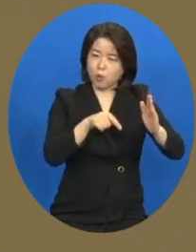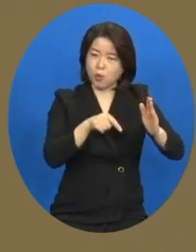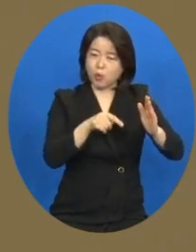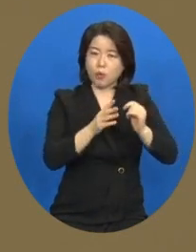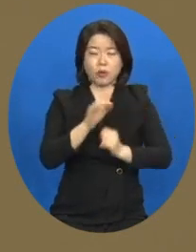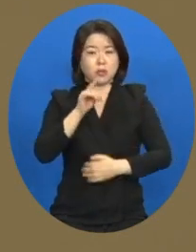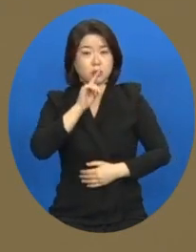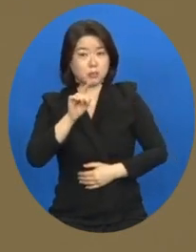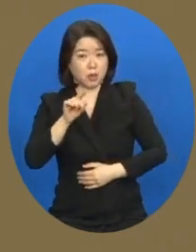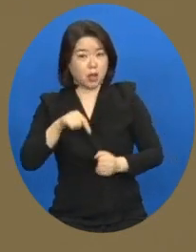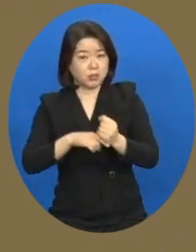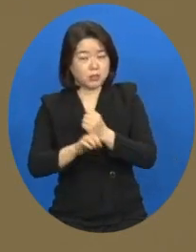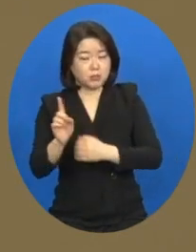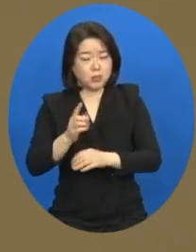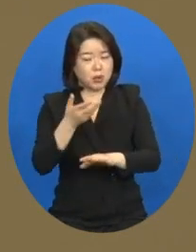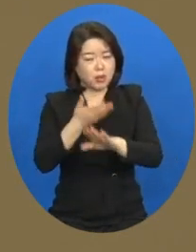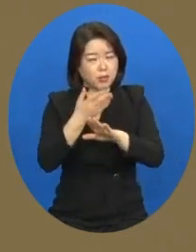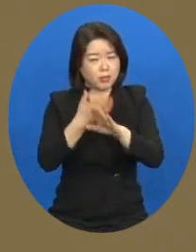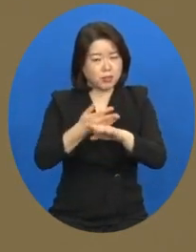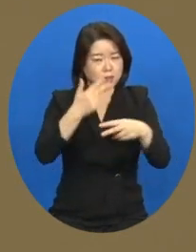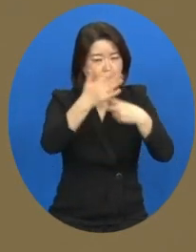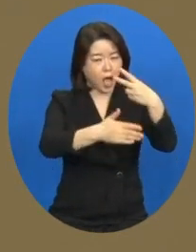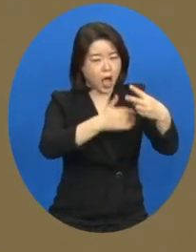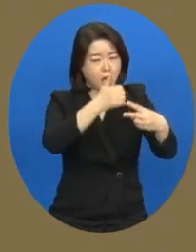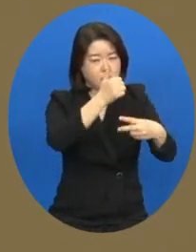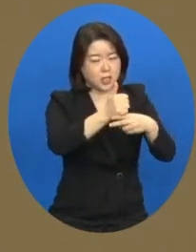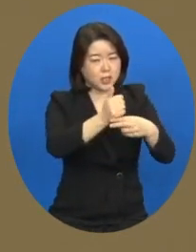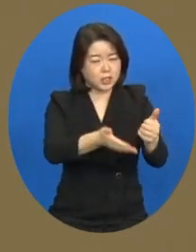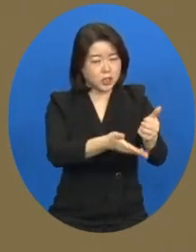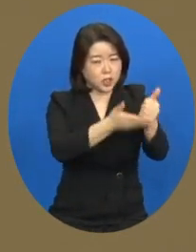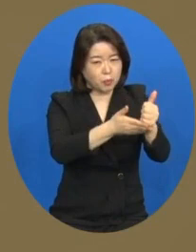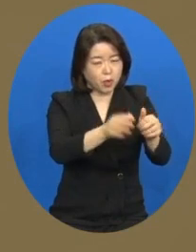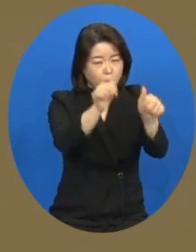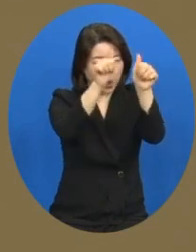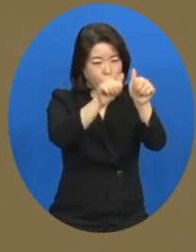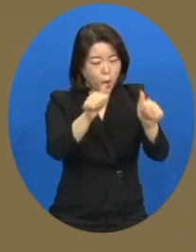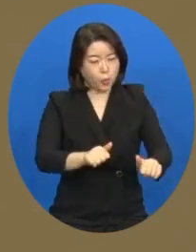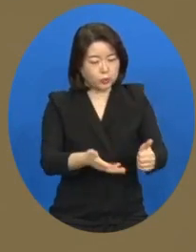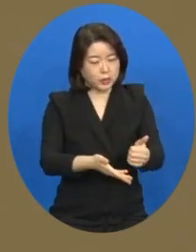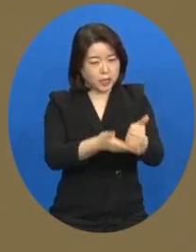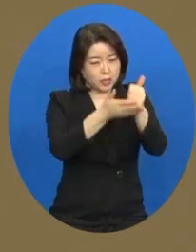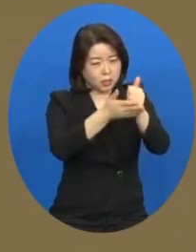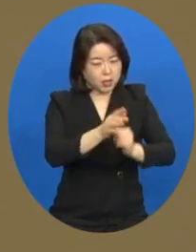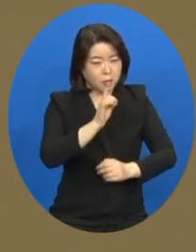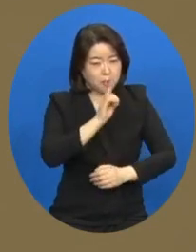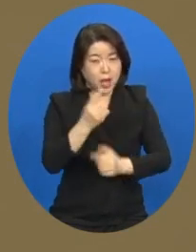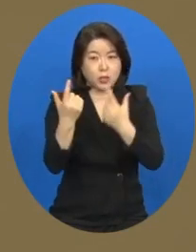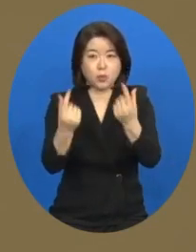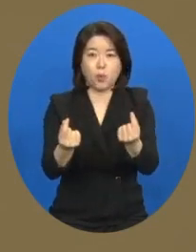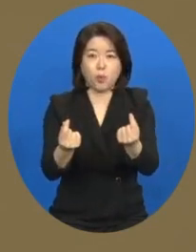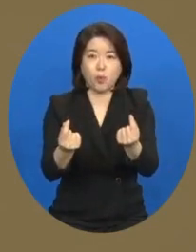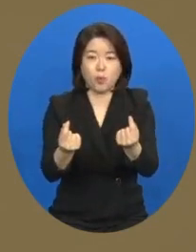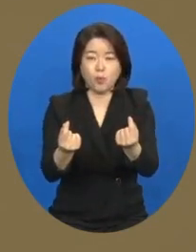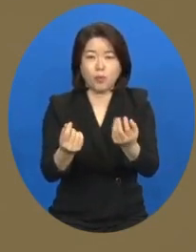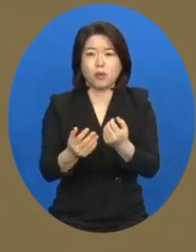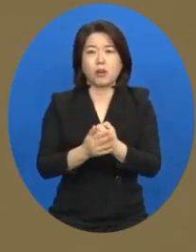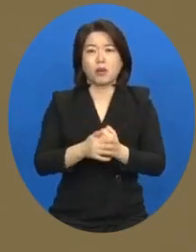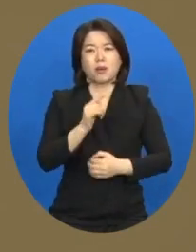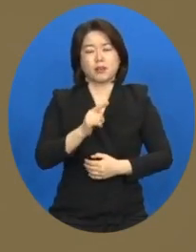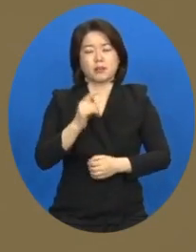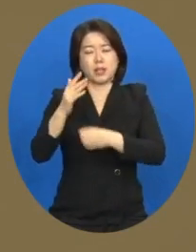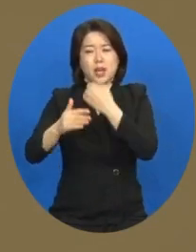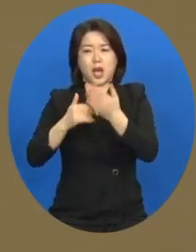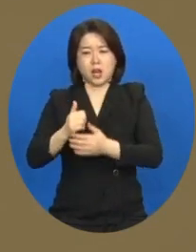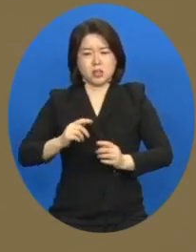말은 다른 신을 섬긴다, 우상 숭배한다, 그런 뜻과도 같으니까. 이게 얼마나